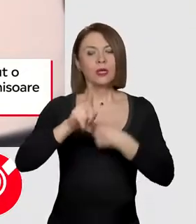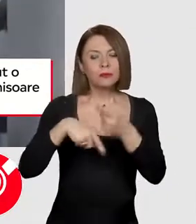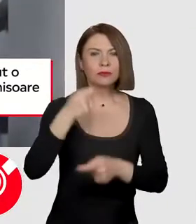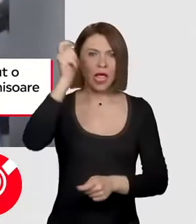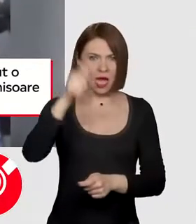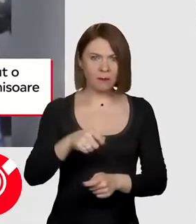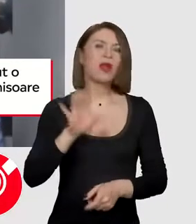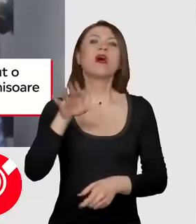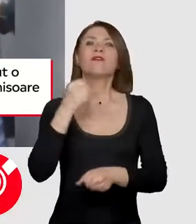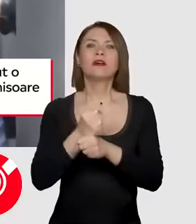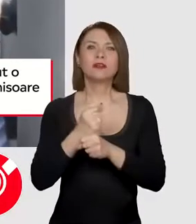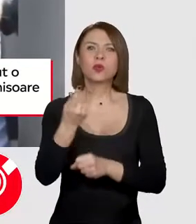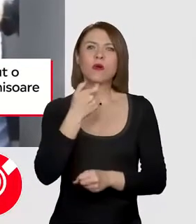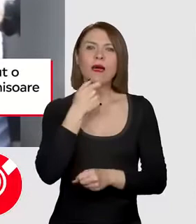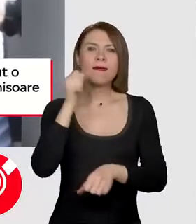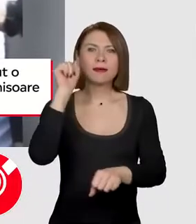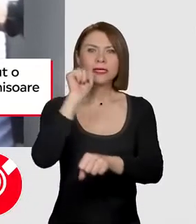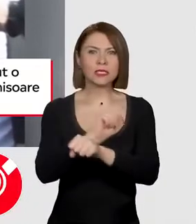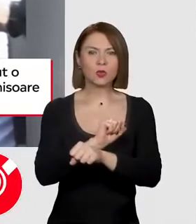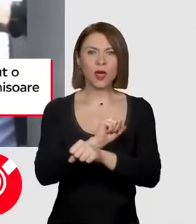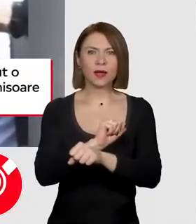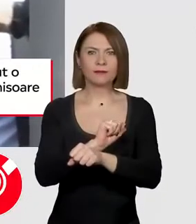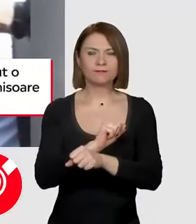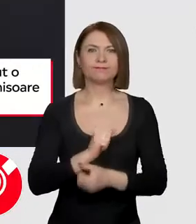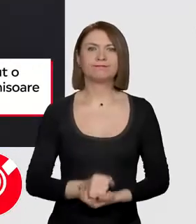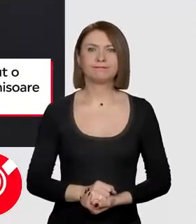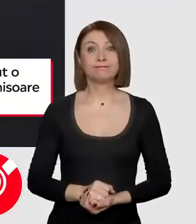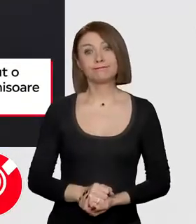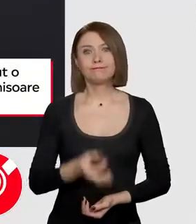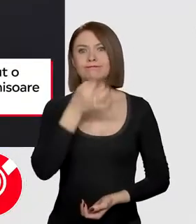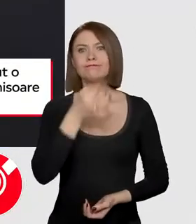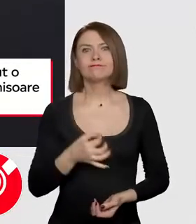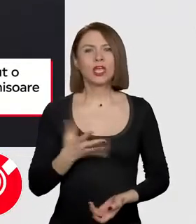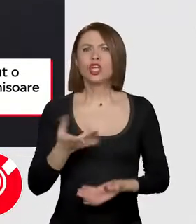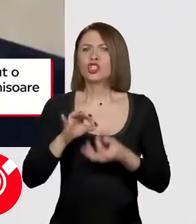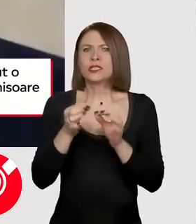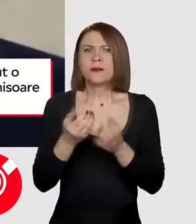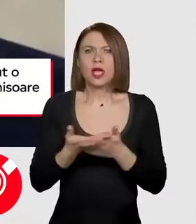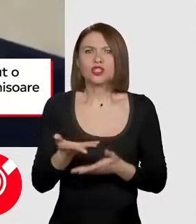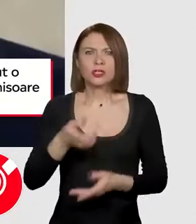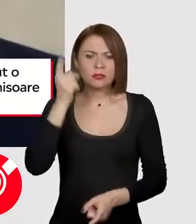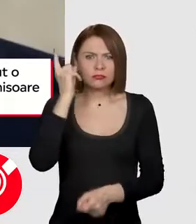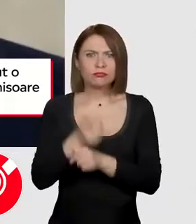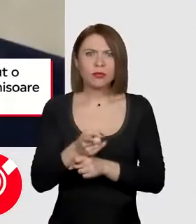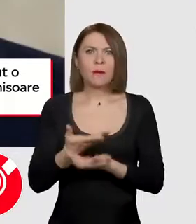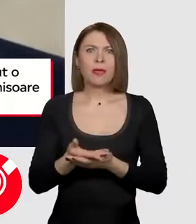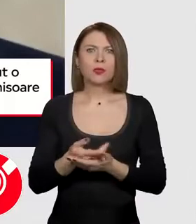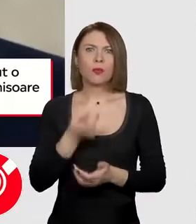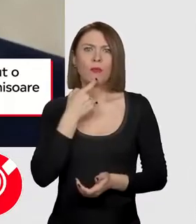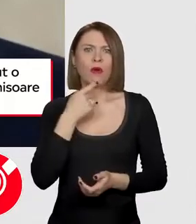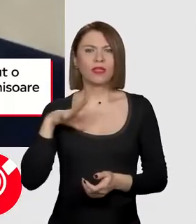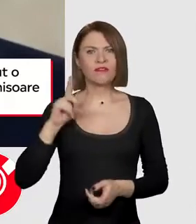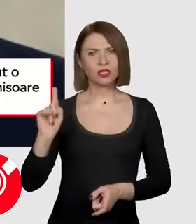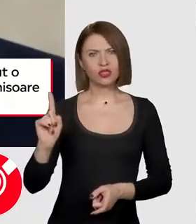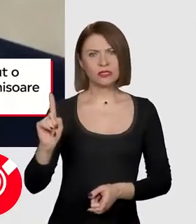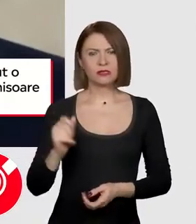va executa 1 an de închisoare cu executare. Spune-mi, Sorina, ce înseamnă acest verdict pentru clasa politică